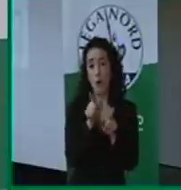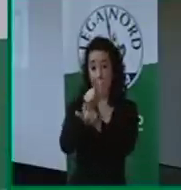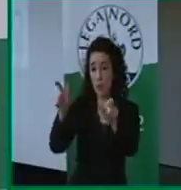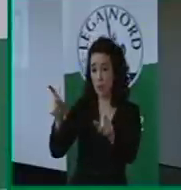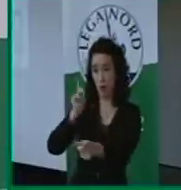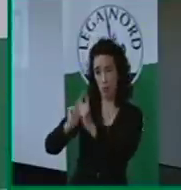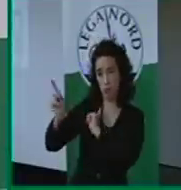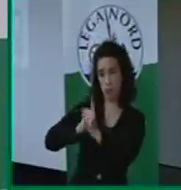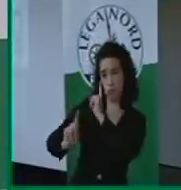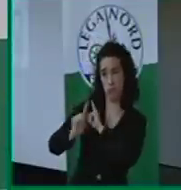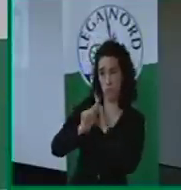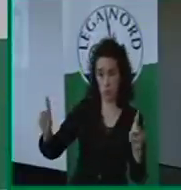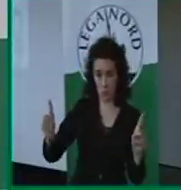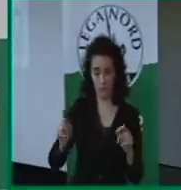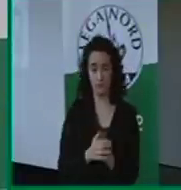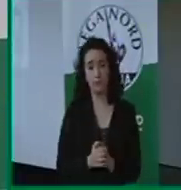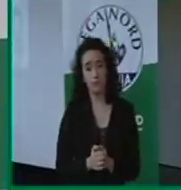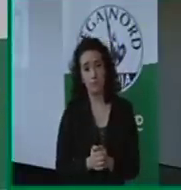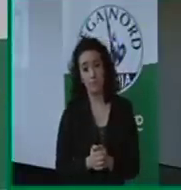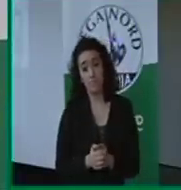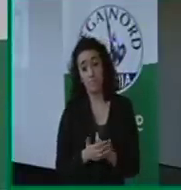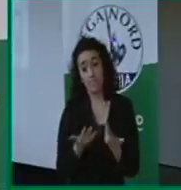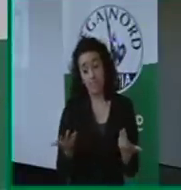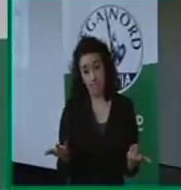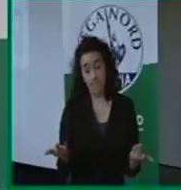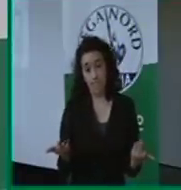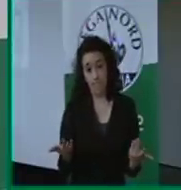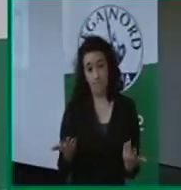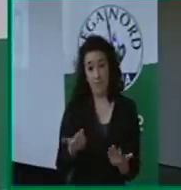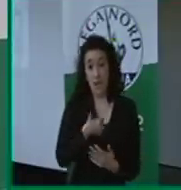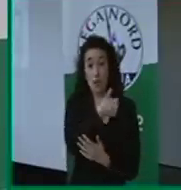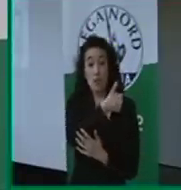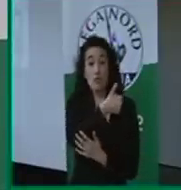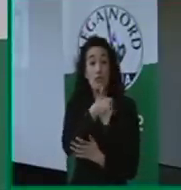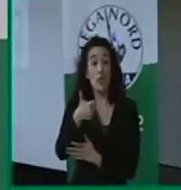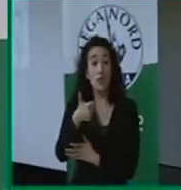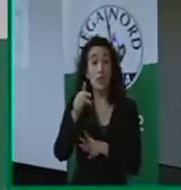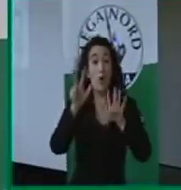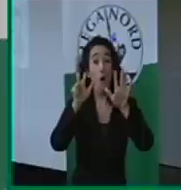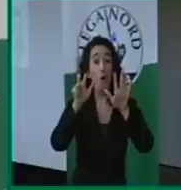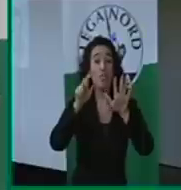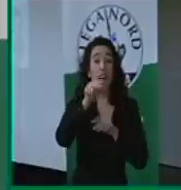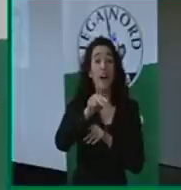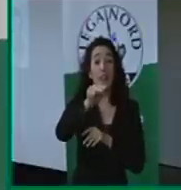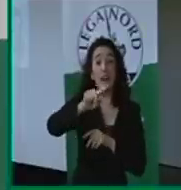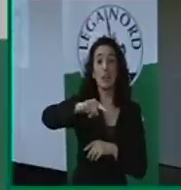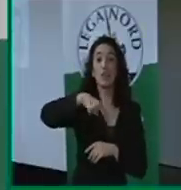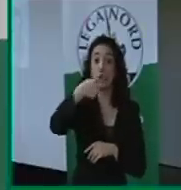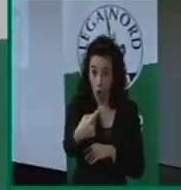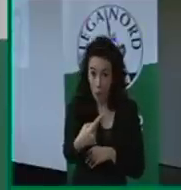l'aggiungo io dopo 180 anni nel